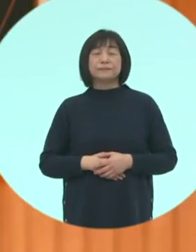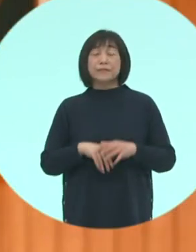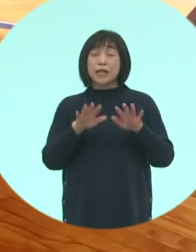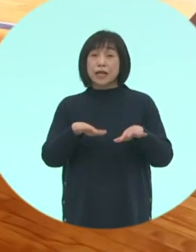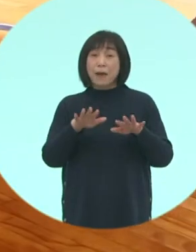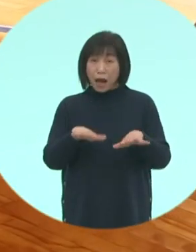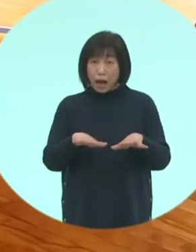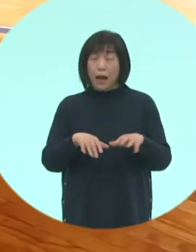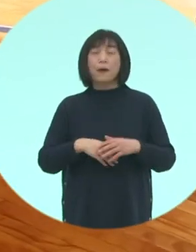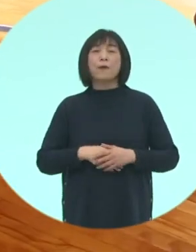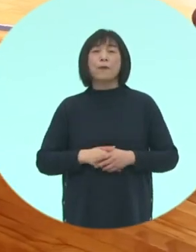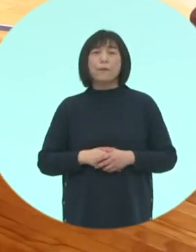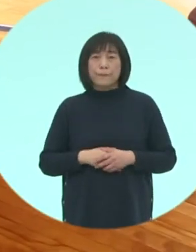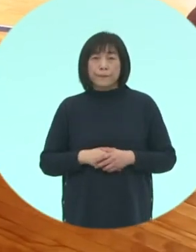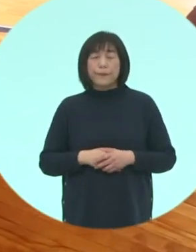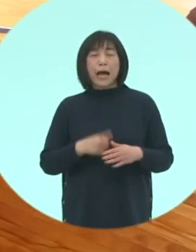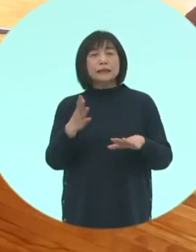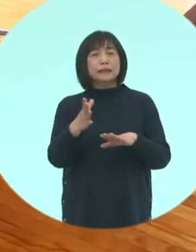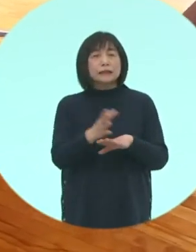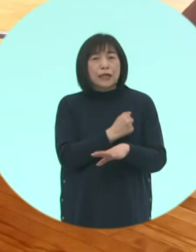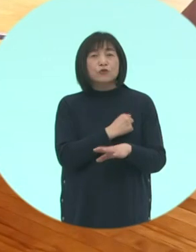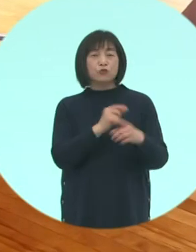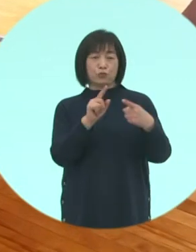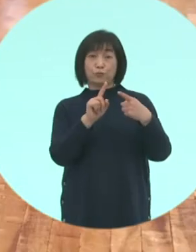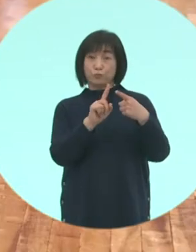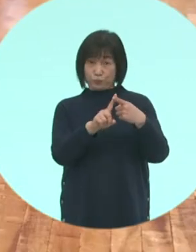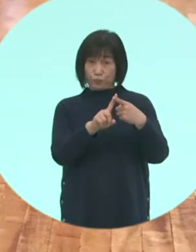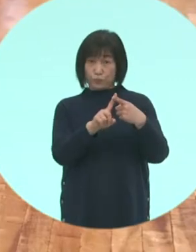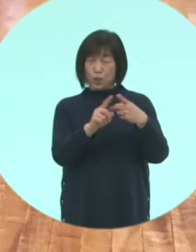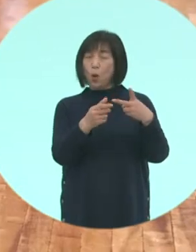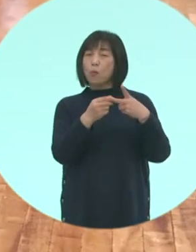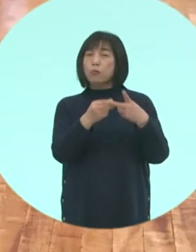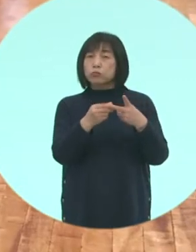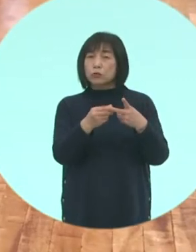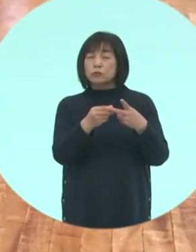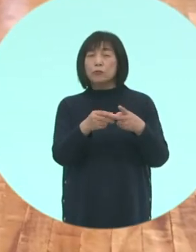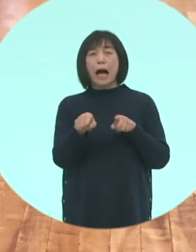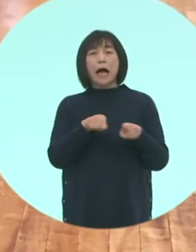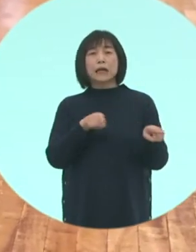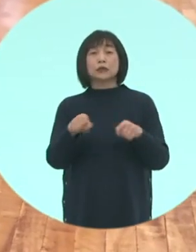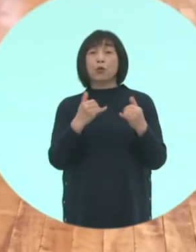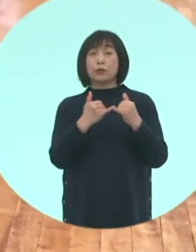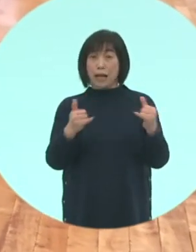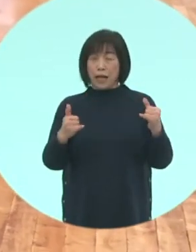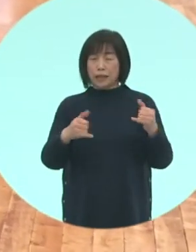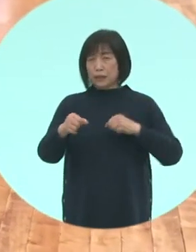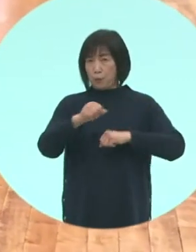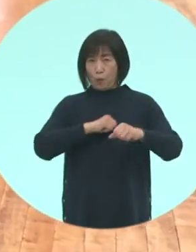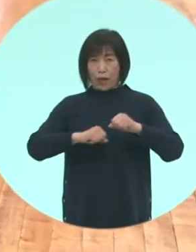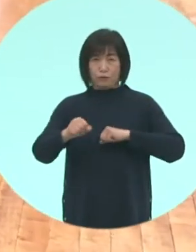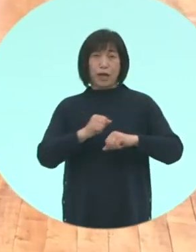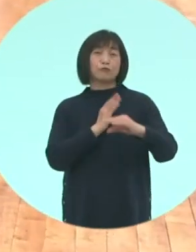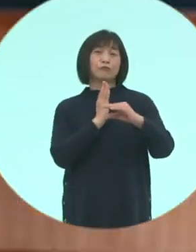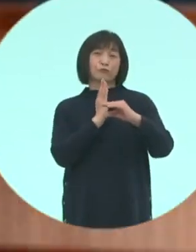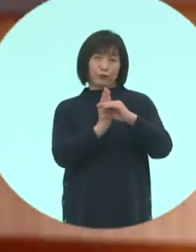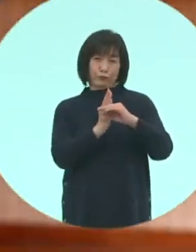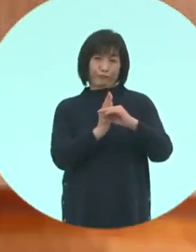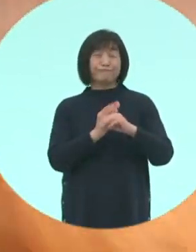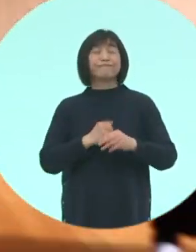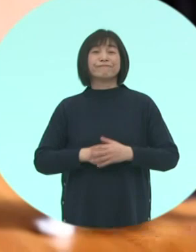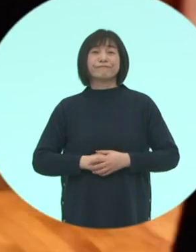はご自身が選手というだけではなく指導者としても活躍する古田さん。